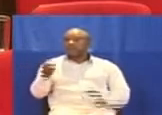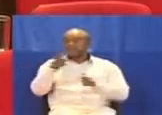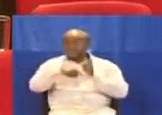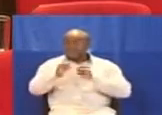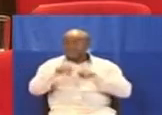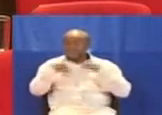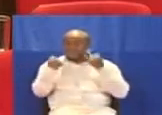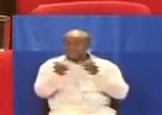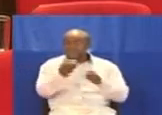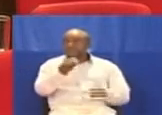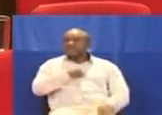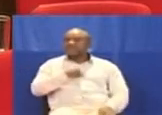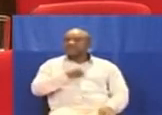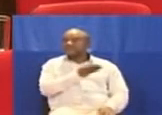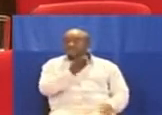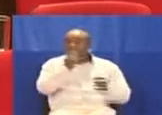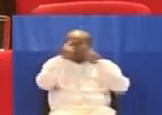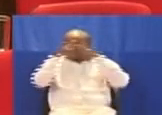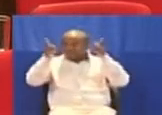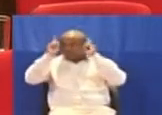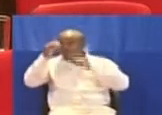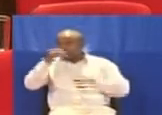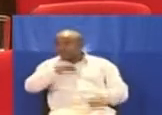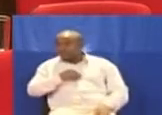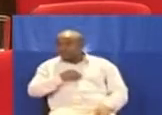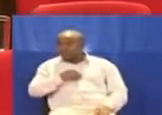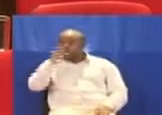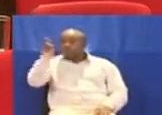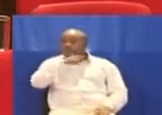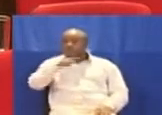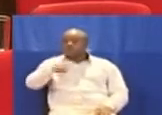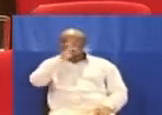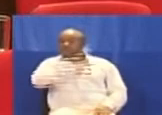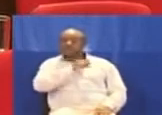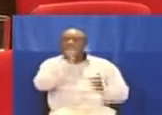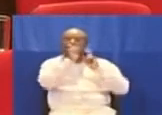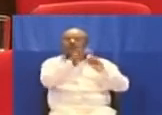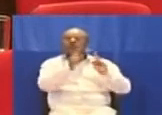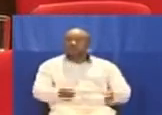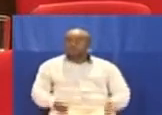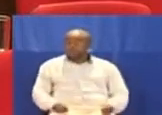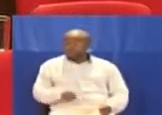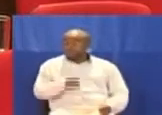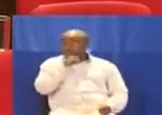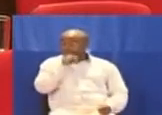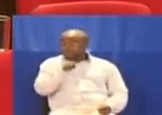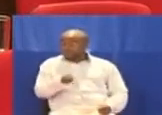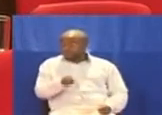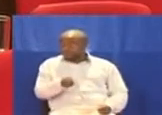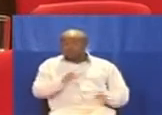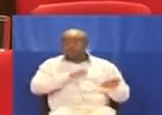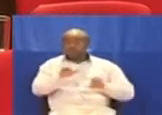taasisi binafsi, kwenye vyuo binafsi walikuwa wanakosa mishahara, na ile ilikuwa inaleta taharuki, lakini nia